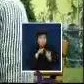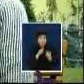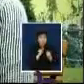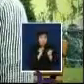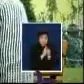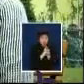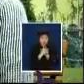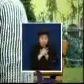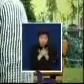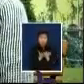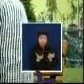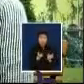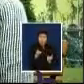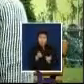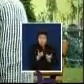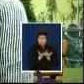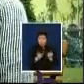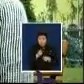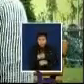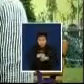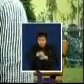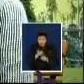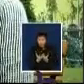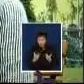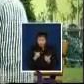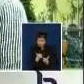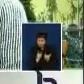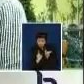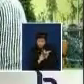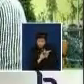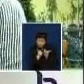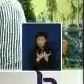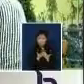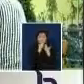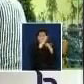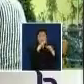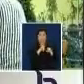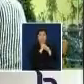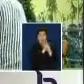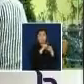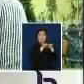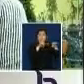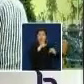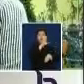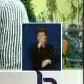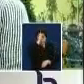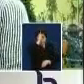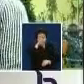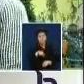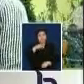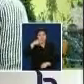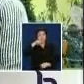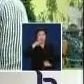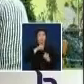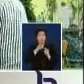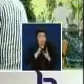ผักหรือของสดที่จะมีการส่งออกเพื่อให้ได้คุณภาพแล้วก็มาตรฐานตามที่เขาต้องการซึ่งตรงนี้จะเป็นประโยชน์สำหรับพี่น้องเกษตรก